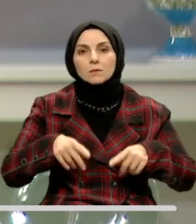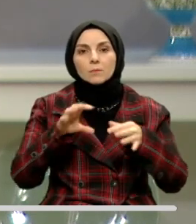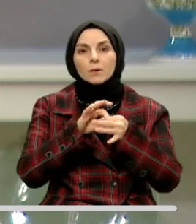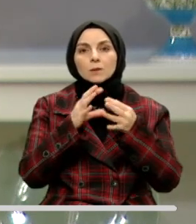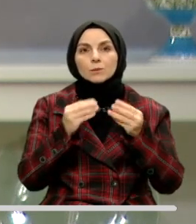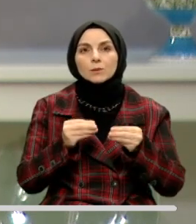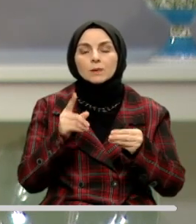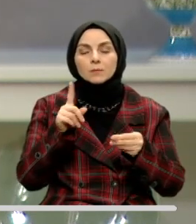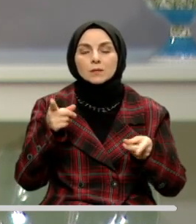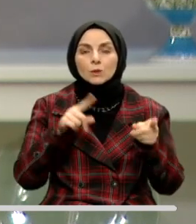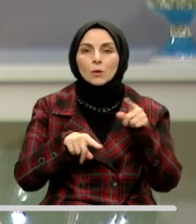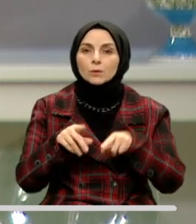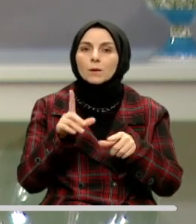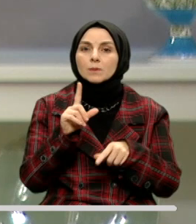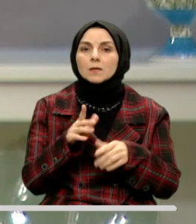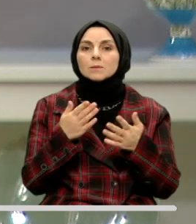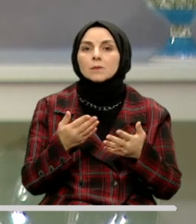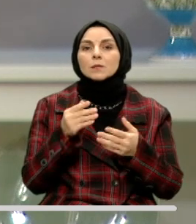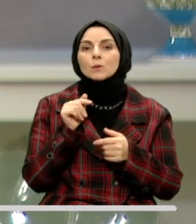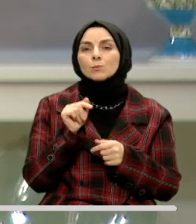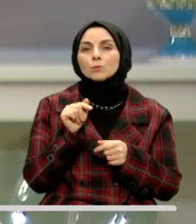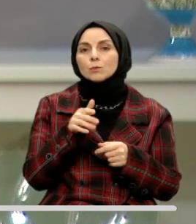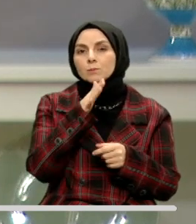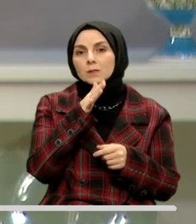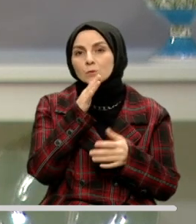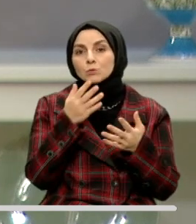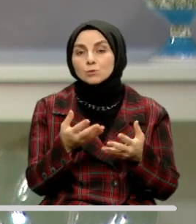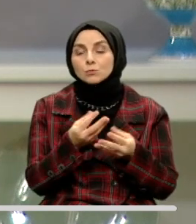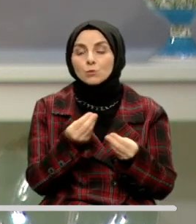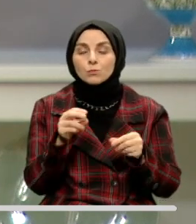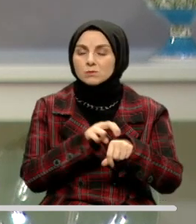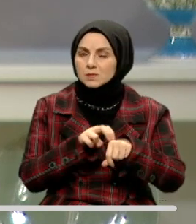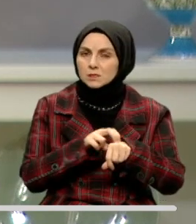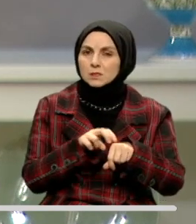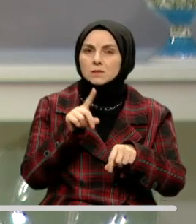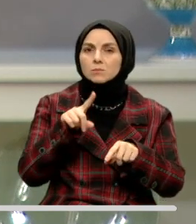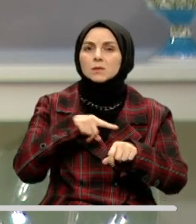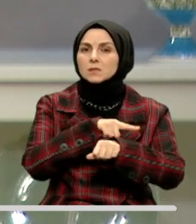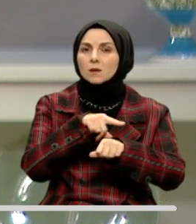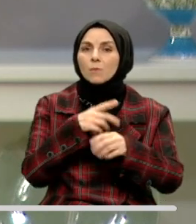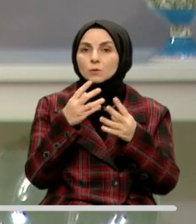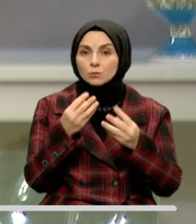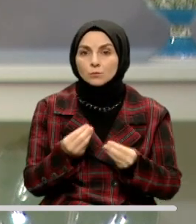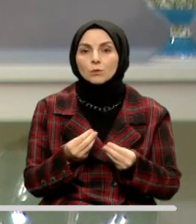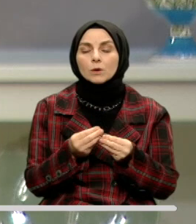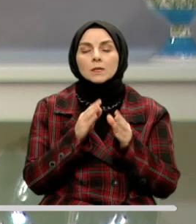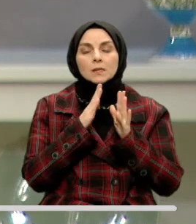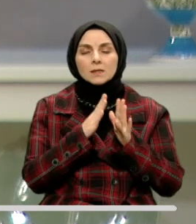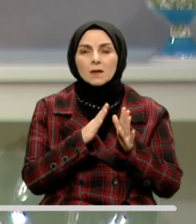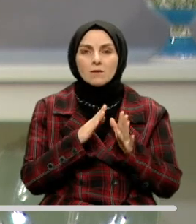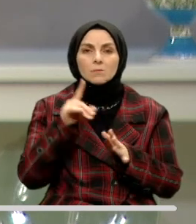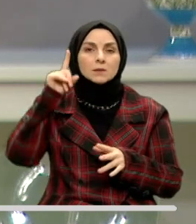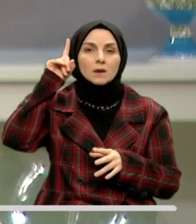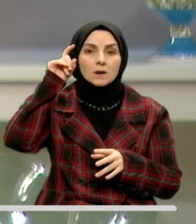de o dönemlerden geçtik, çok ciddi manada biliyoruz. Stresi yoğun bir dönem, sürekli böyle odağınızın yoğun